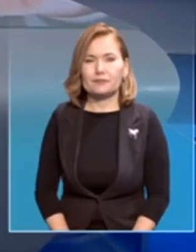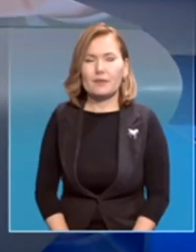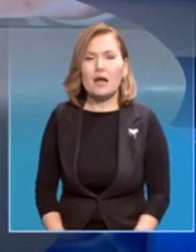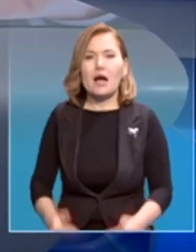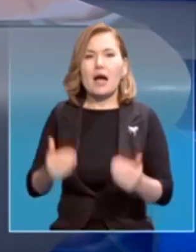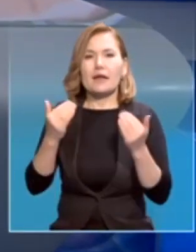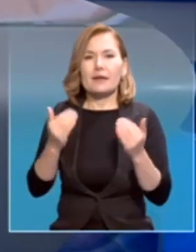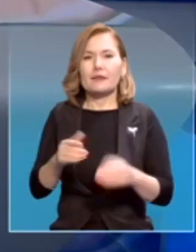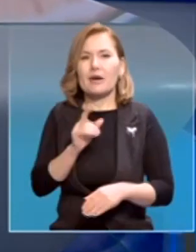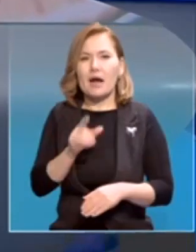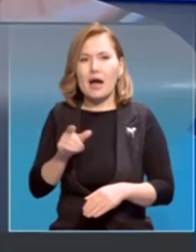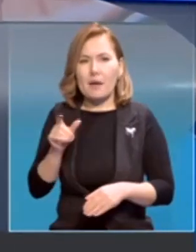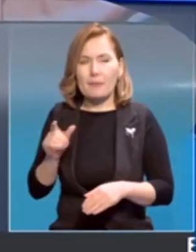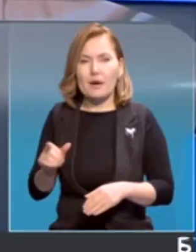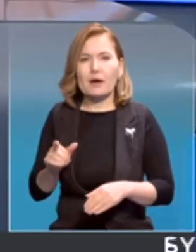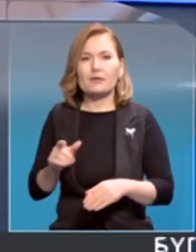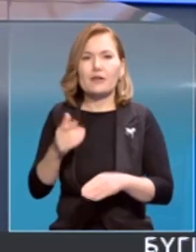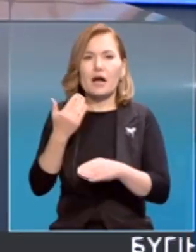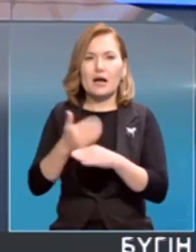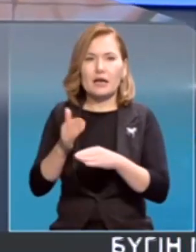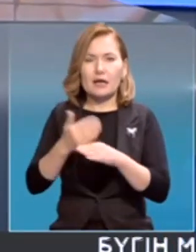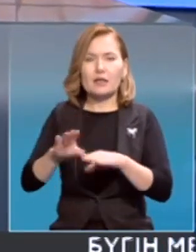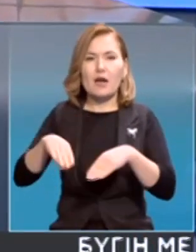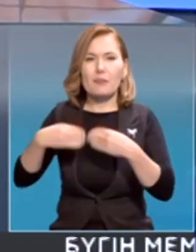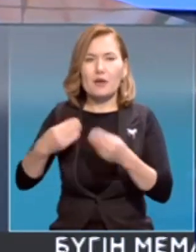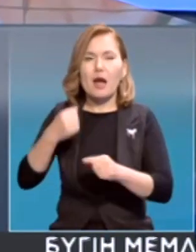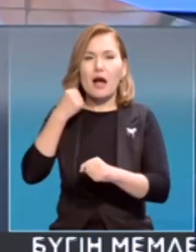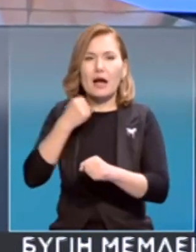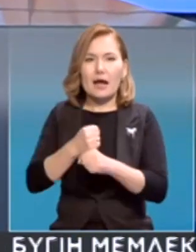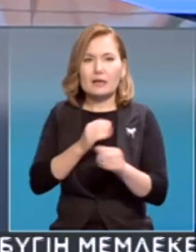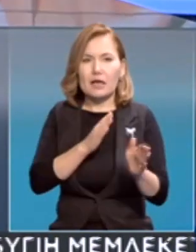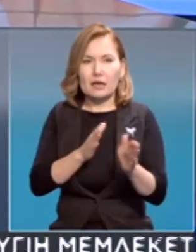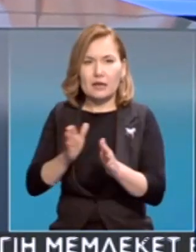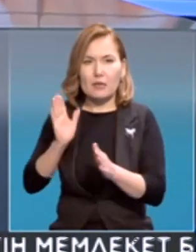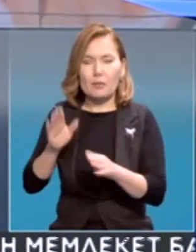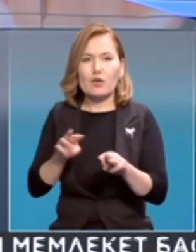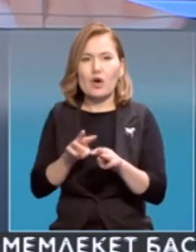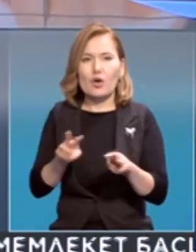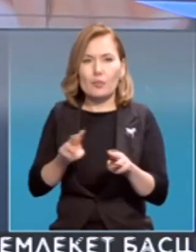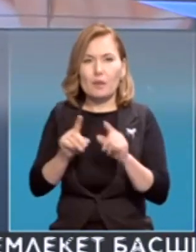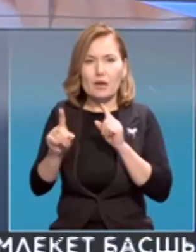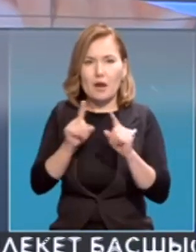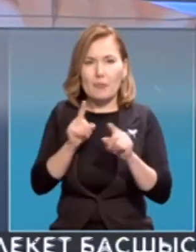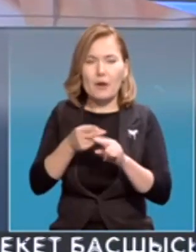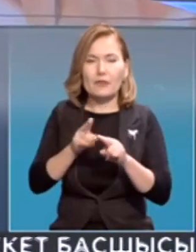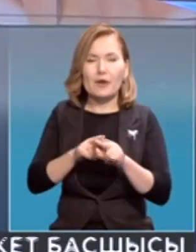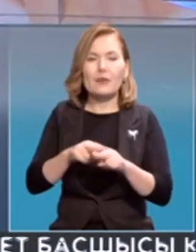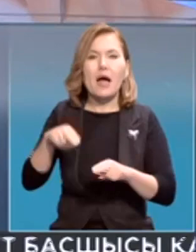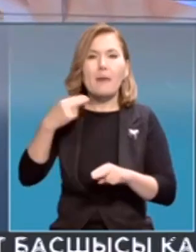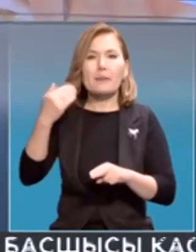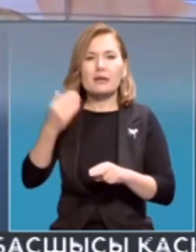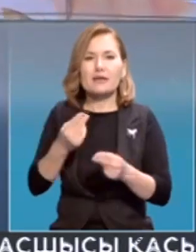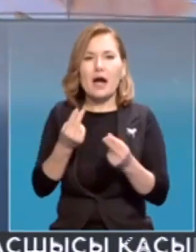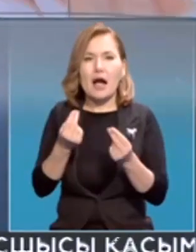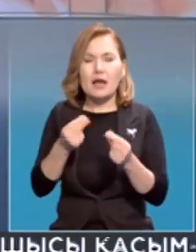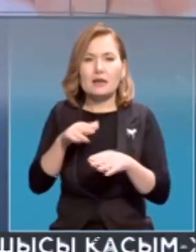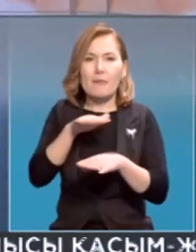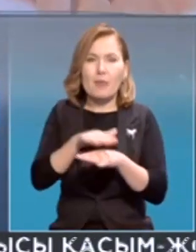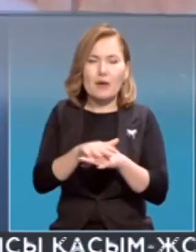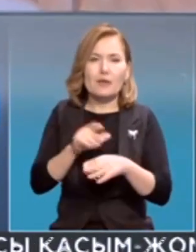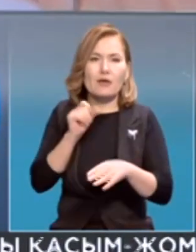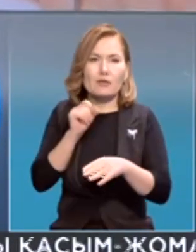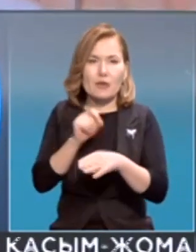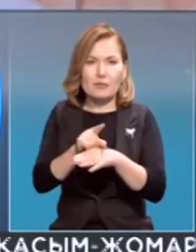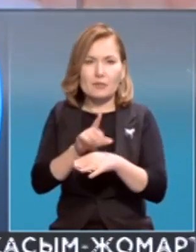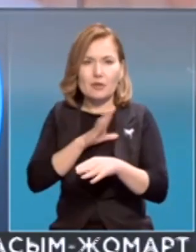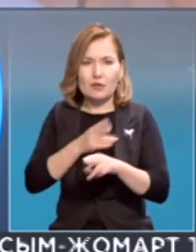Енді азаматтарға кепілсіз кредит беру қатаң реттеледі. Үкіметтің кеңейтілген отырысында президент қаржы саясатына қатысты бірқатар нақты тапсырма